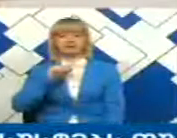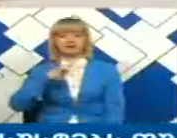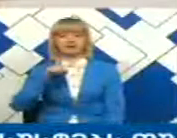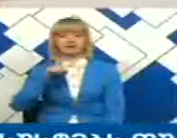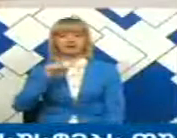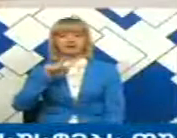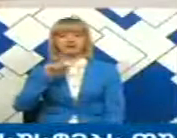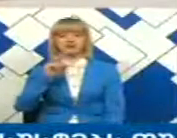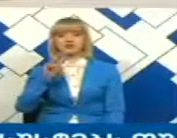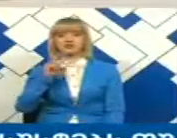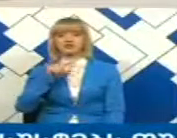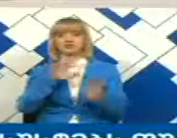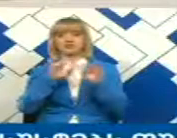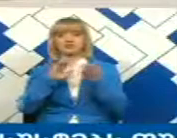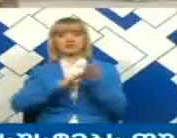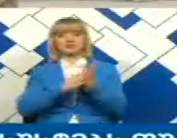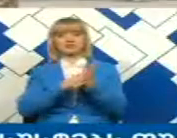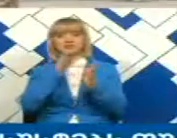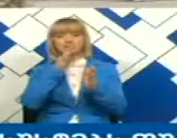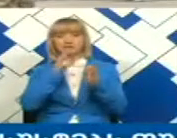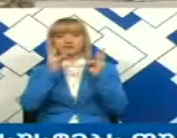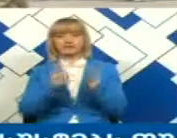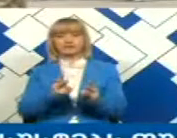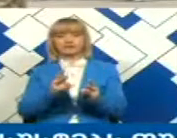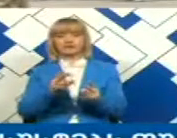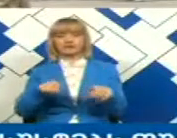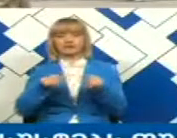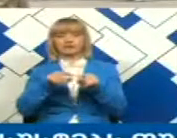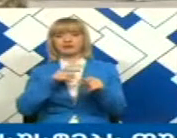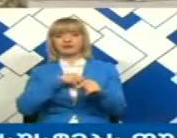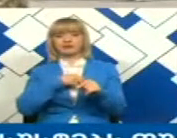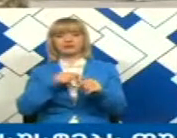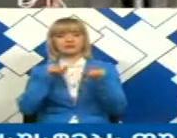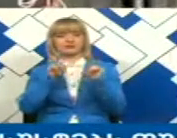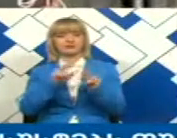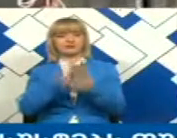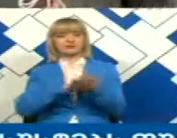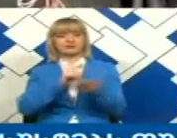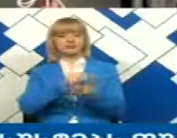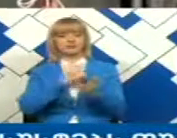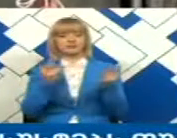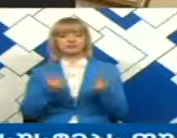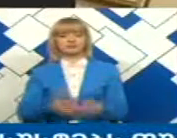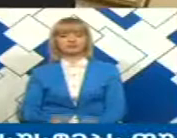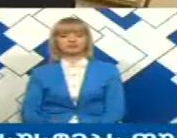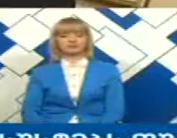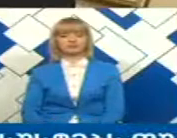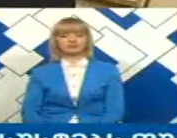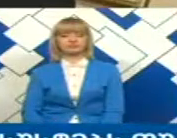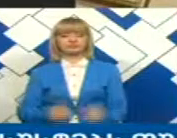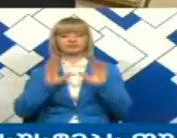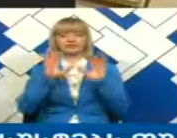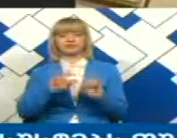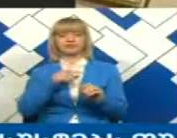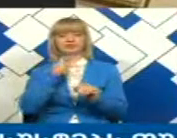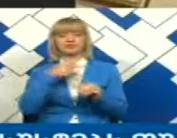ნაკაშიძე აცხადებს, რომ საგანგებო მდგომარეობის დროს პარლამენტმა საგანგებო რეჟიმში უნდა გააგრძელოს მუშაობა. კონსტიტუცია